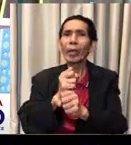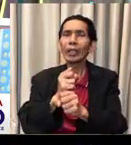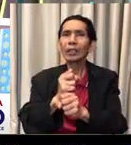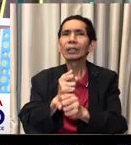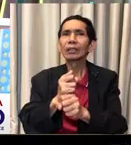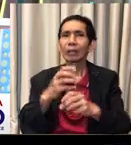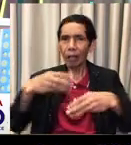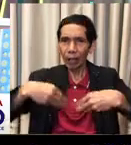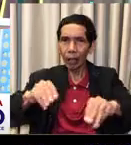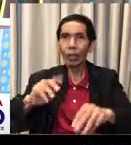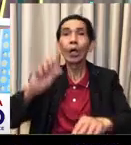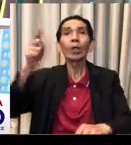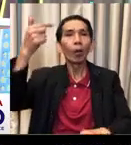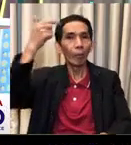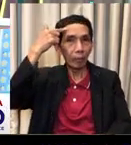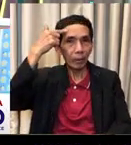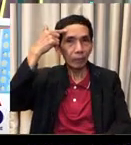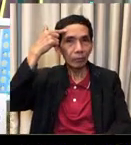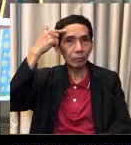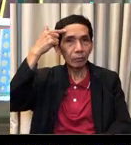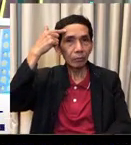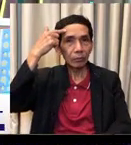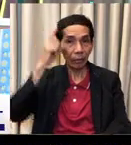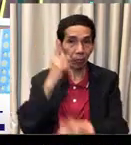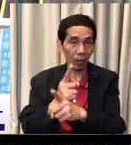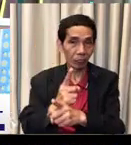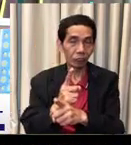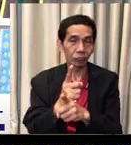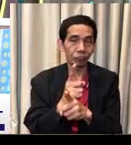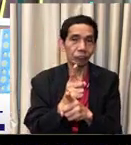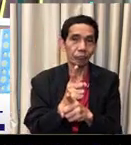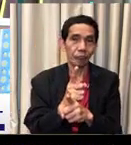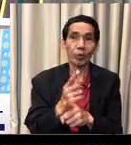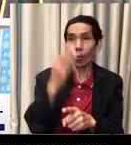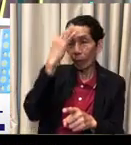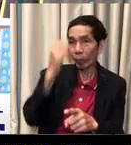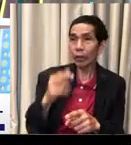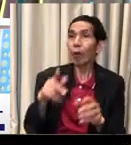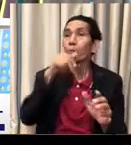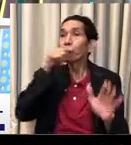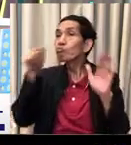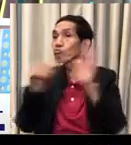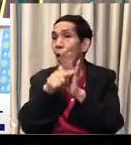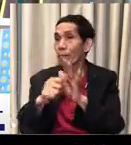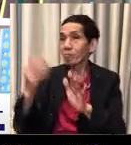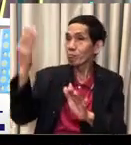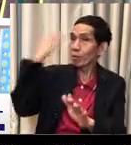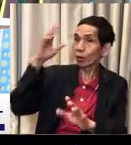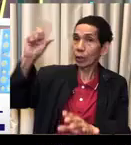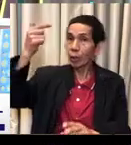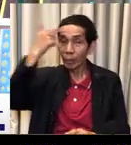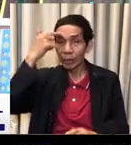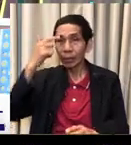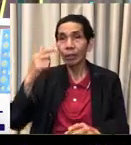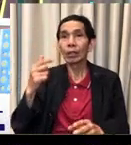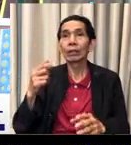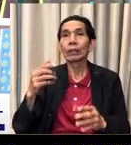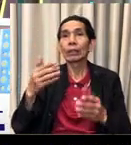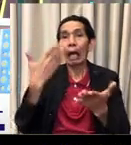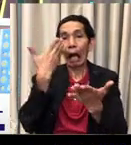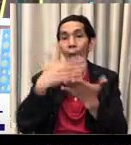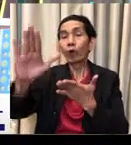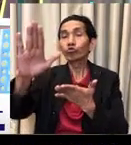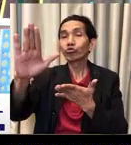nun? Gobyerno. Tama? Okay, kasi pinribado nung nakarang administrasyon, so napalaya